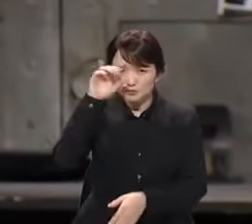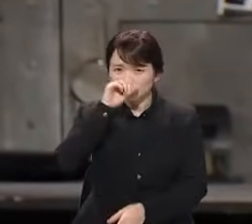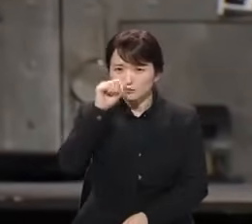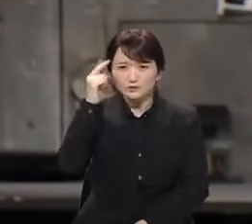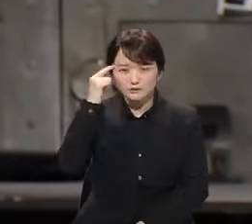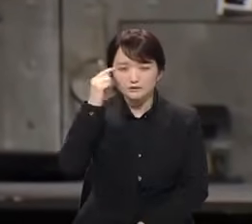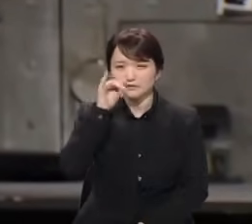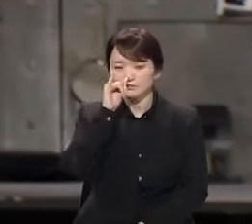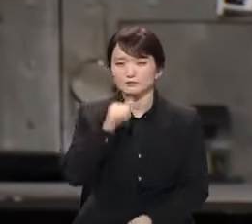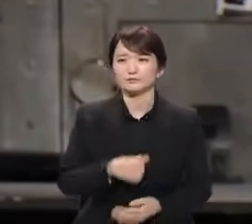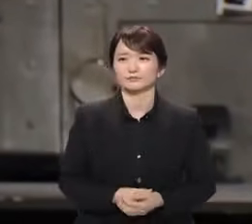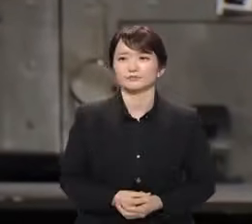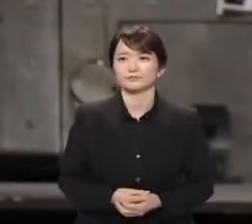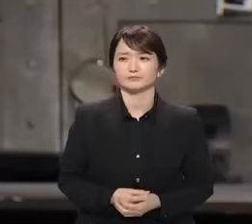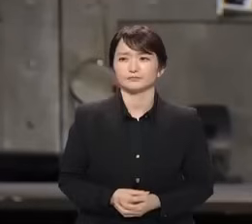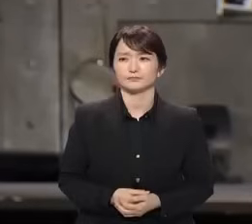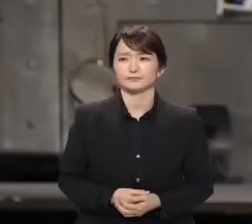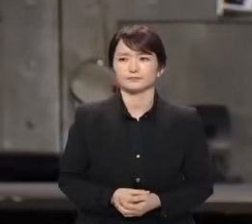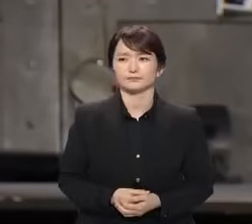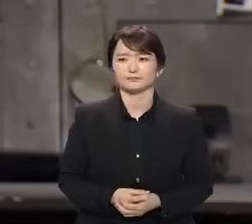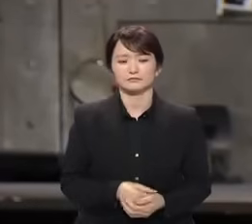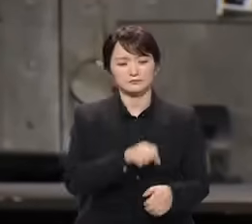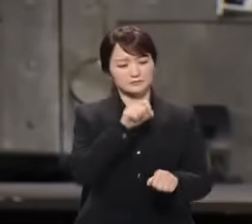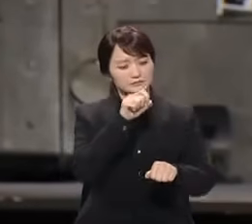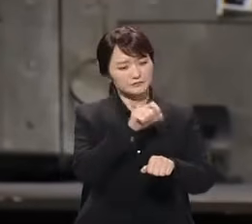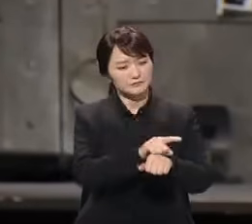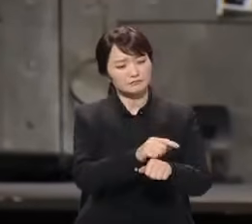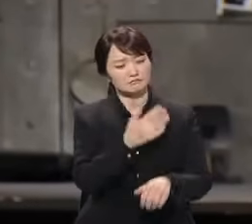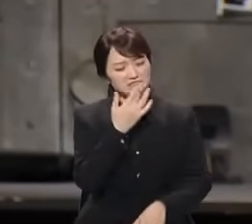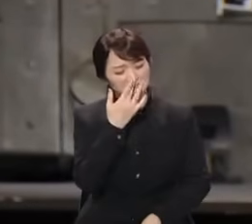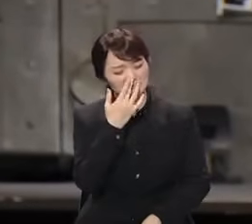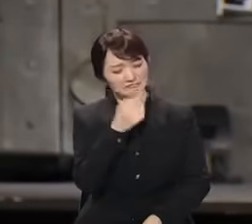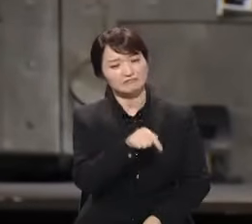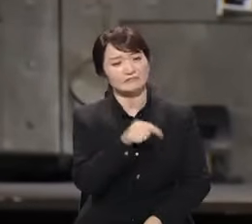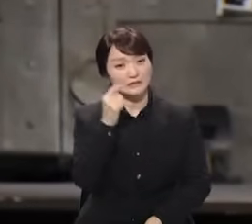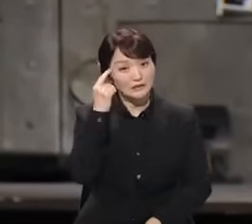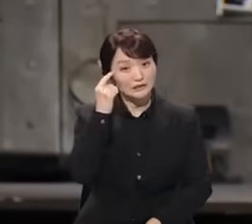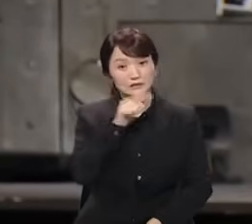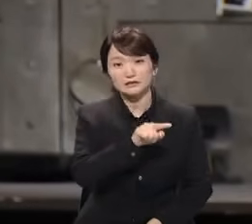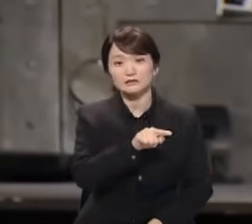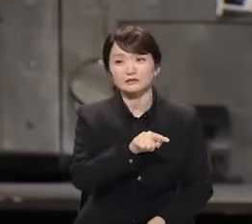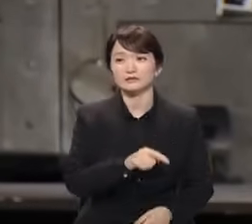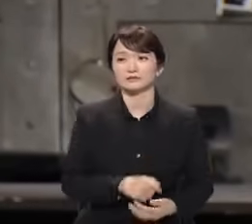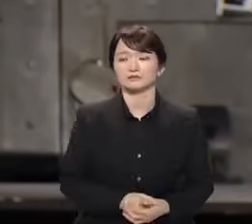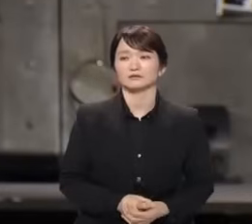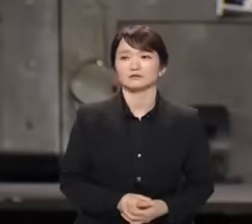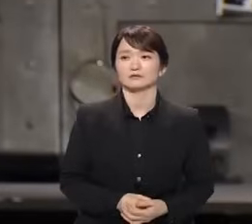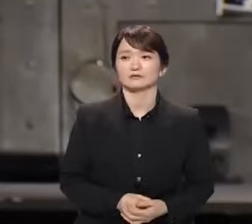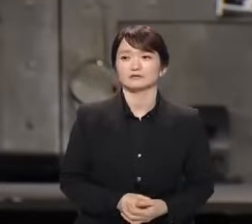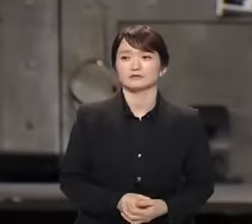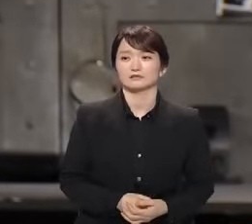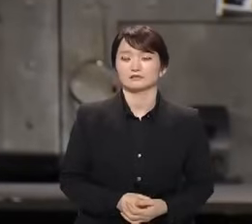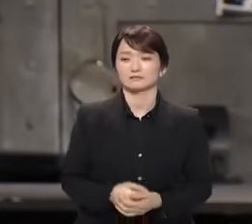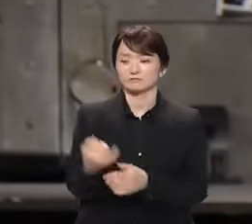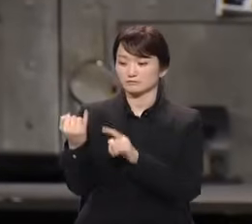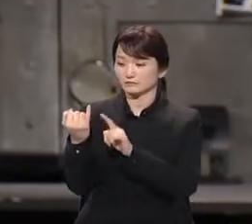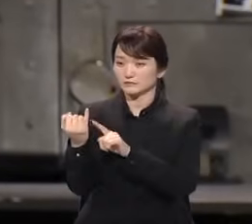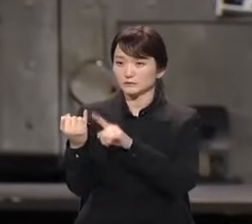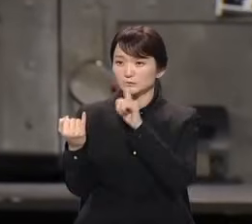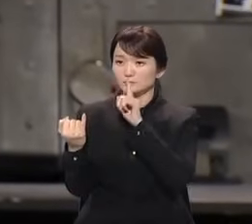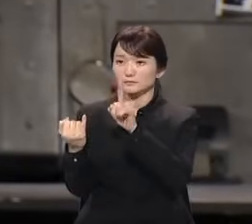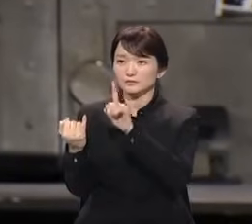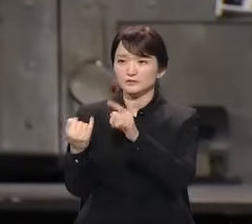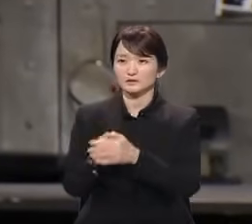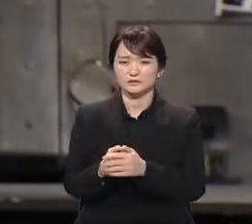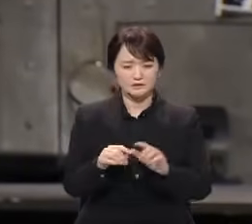하는 거예요. 그래서 처음에는 아 이게 성격이 원래 그렇게 무덤덤하고 무관심하겠거니라고 여겼는데 이 제보자 사연자분에 따르면 살아갈수록